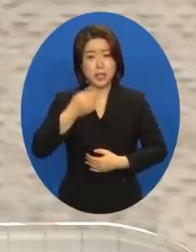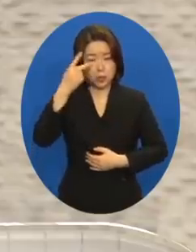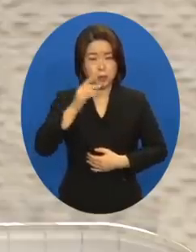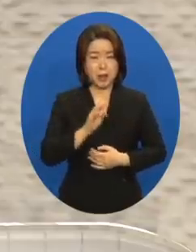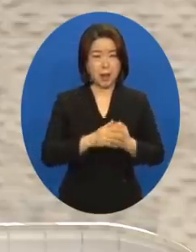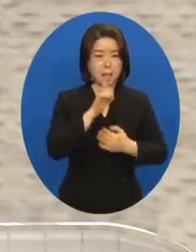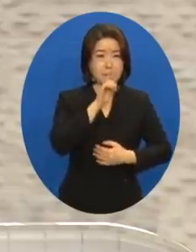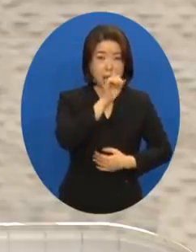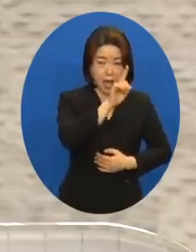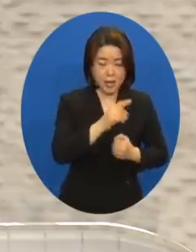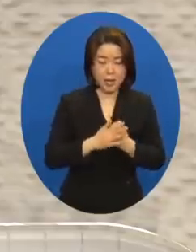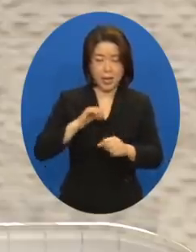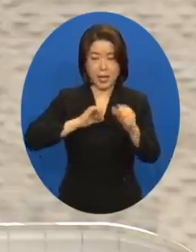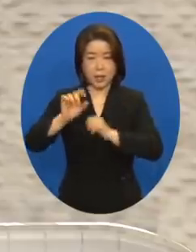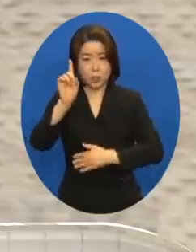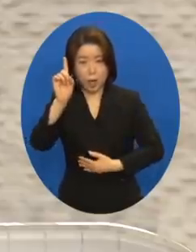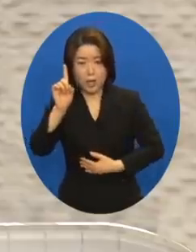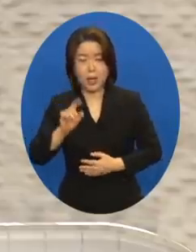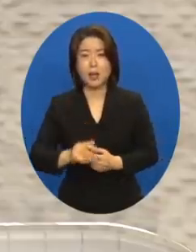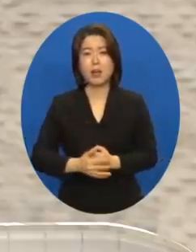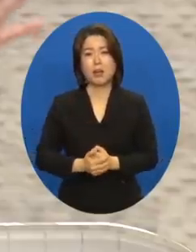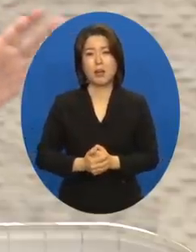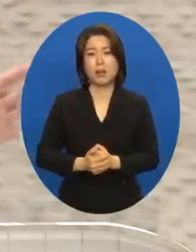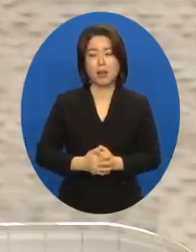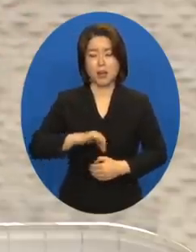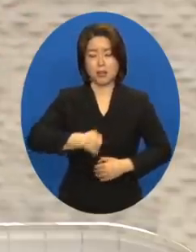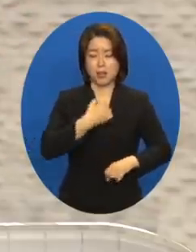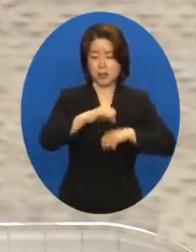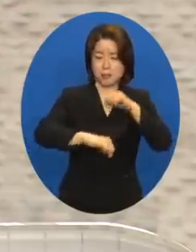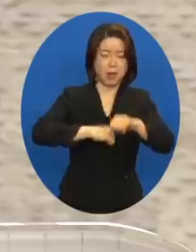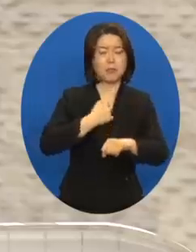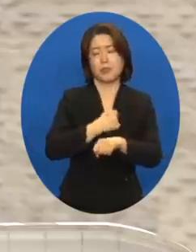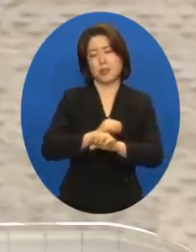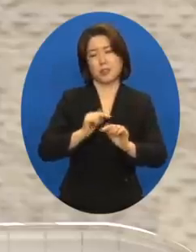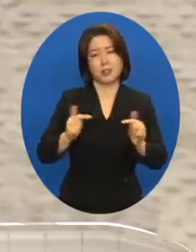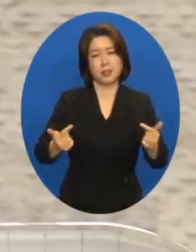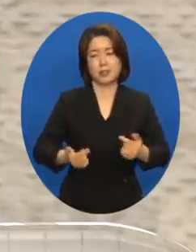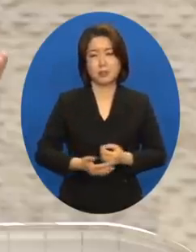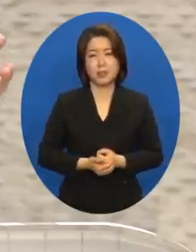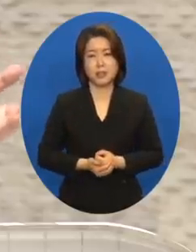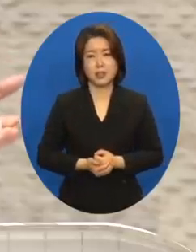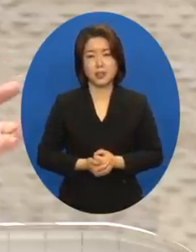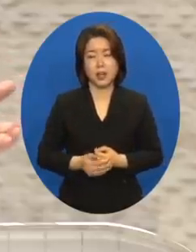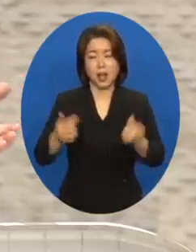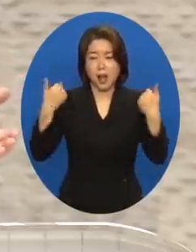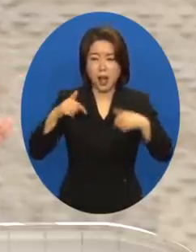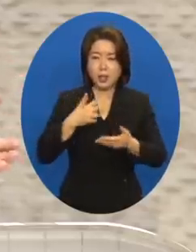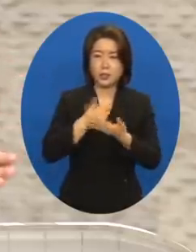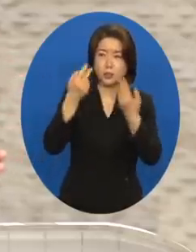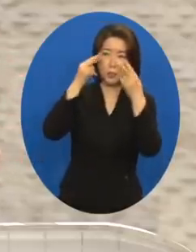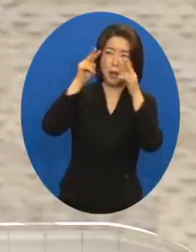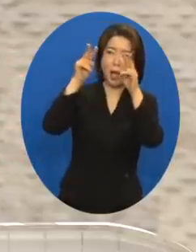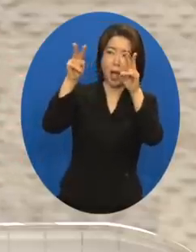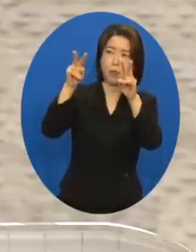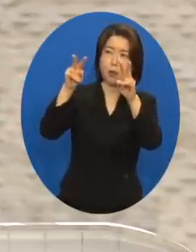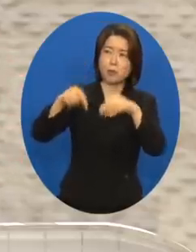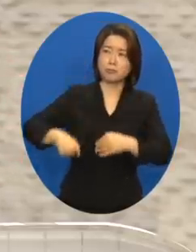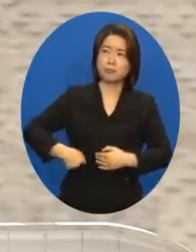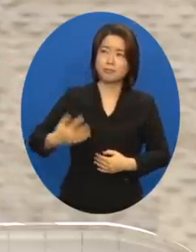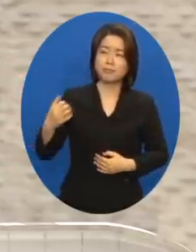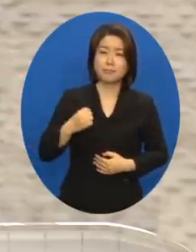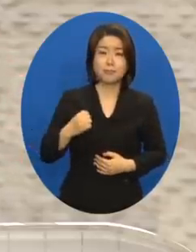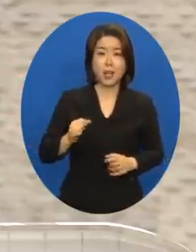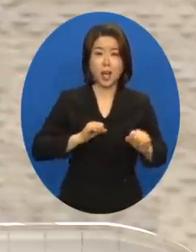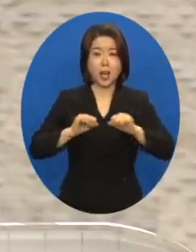마디 행동 하나 그런 자기 마음대로 하지 않았습니다 항상 주님을 바라보는 마음으로 했습니다